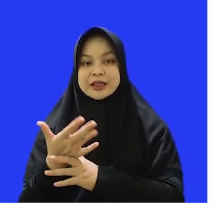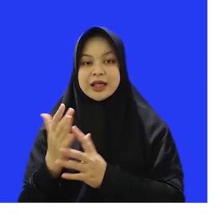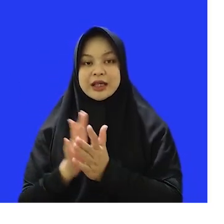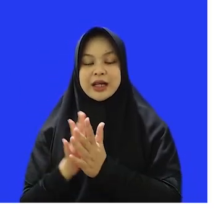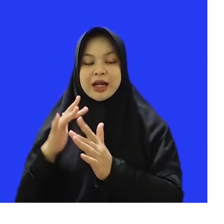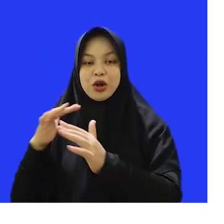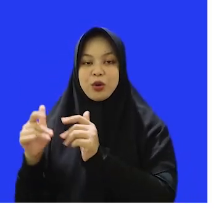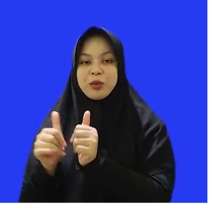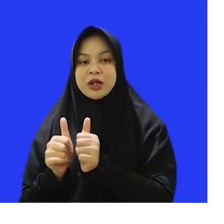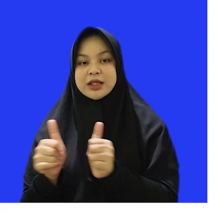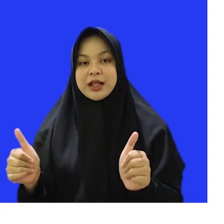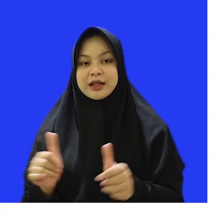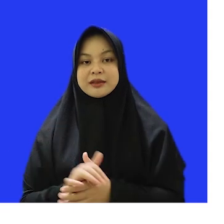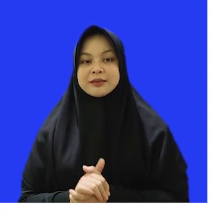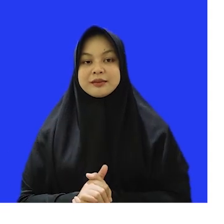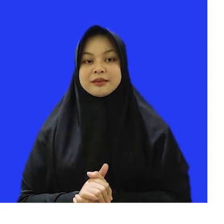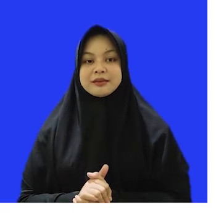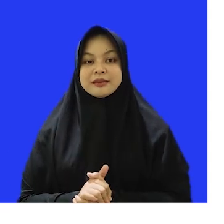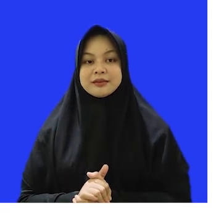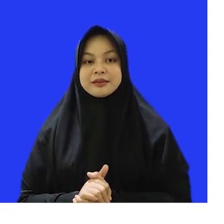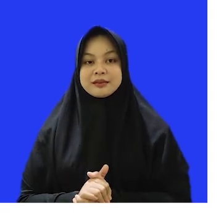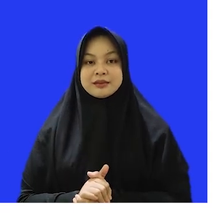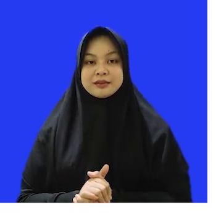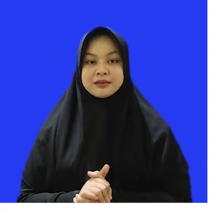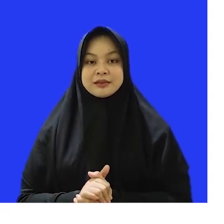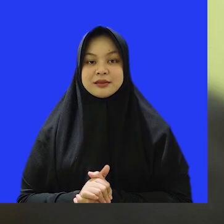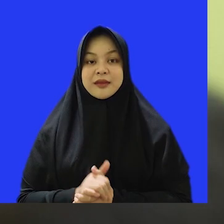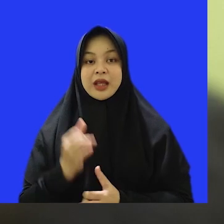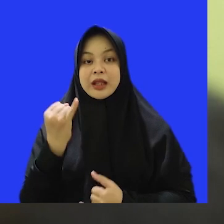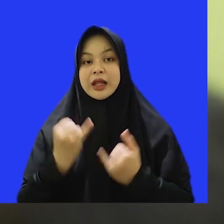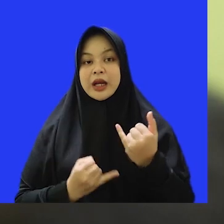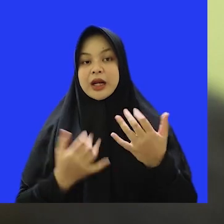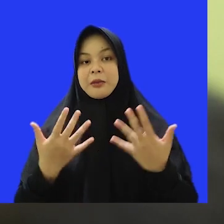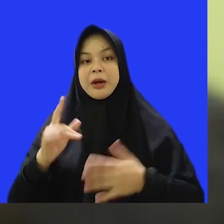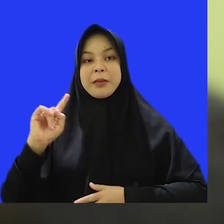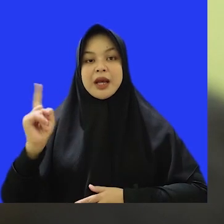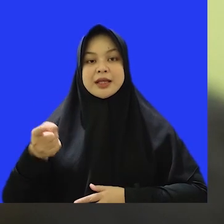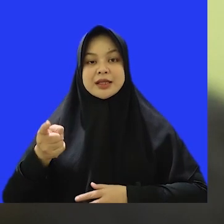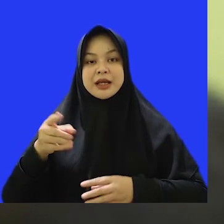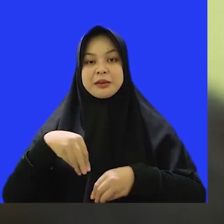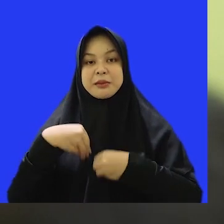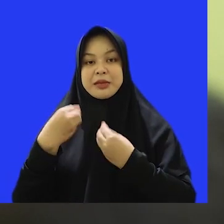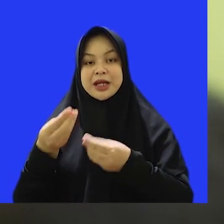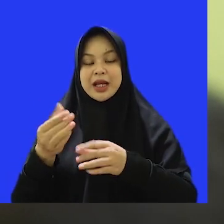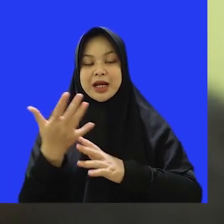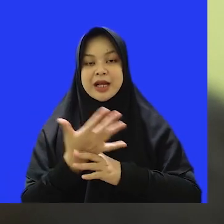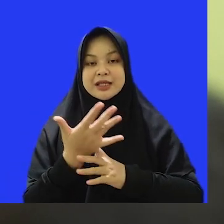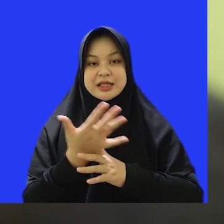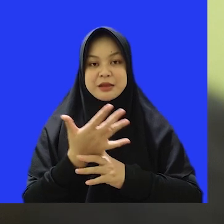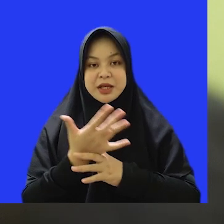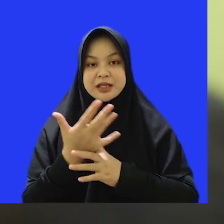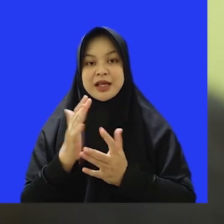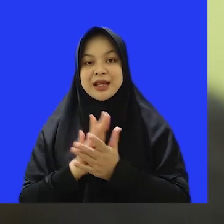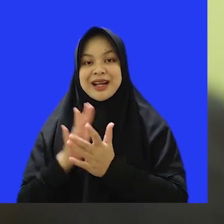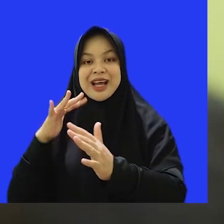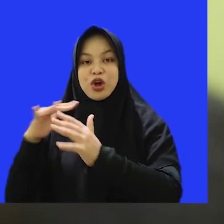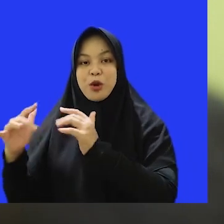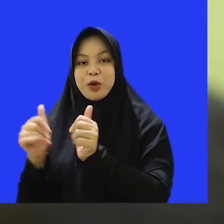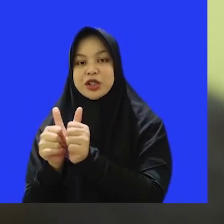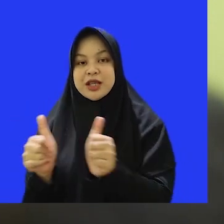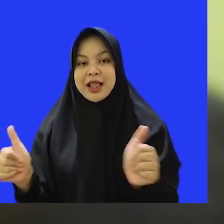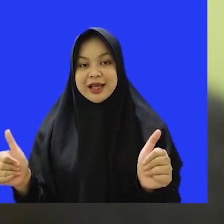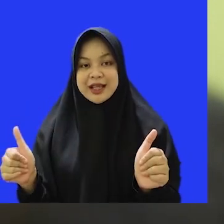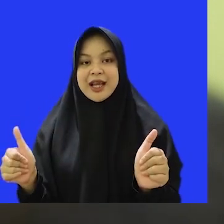Sediakan akomodasi dan aksesibilitas ramah disabilitas. Terakhir, pastikan untuk menyediakan aksesibilitas